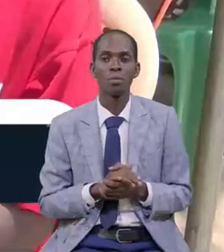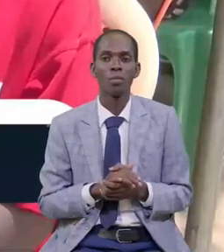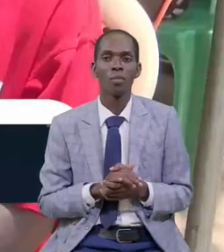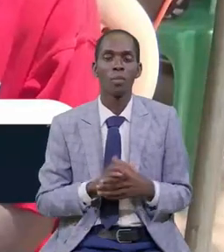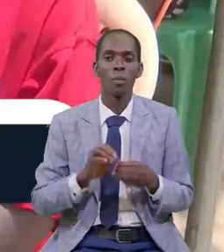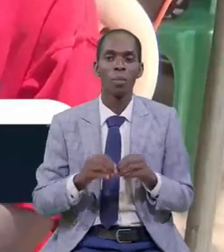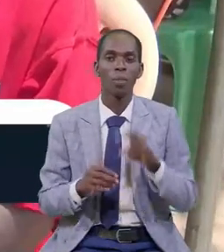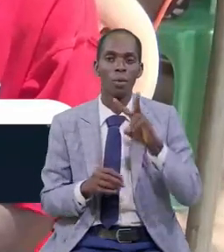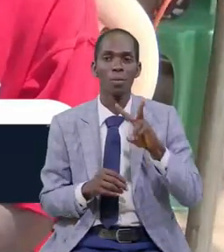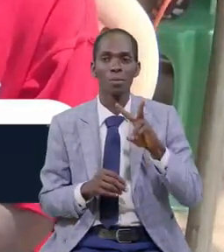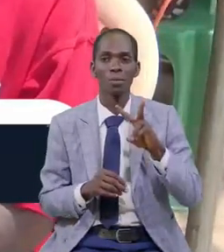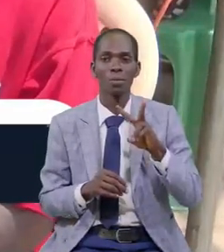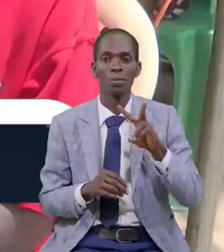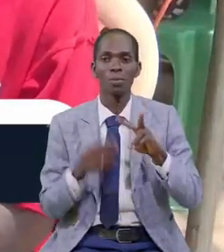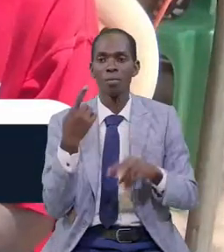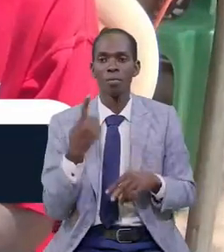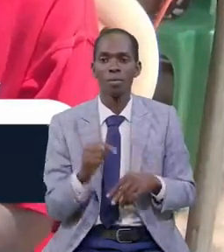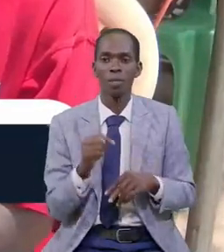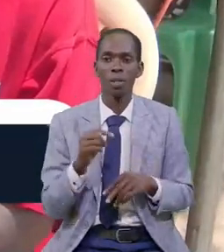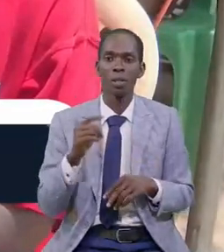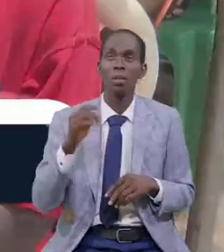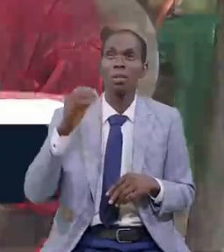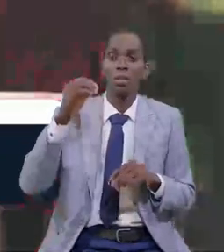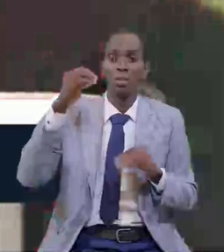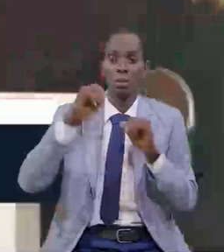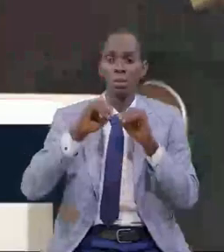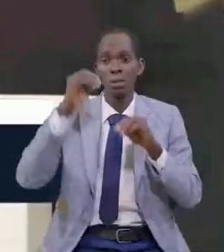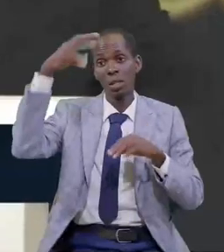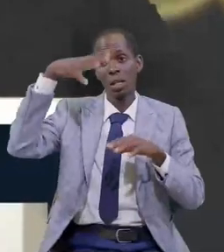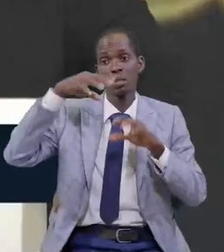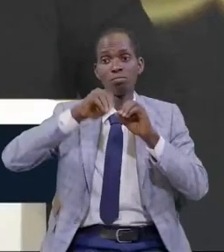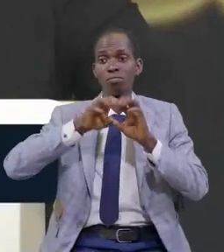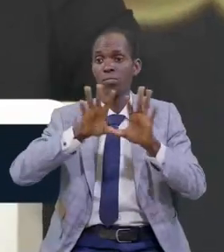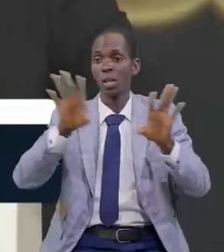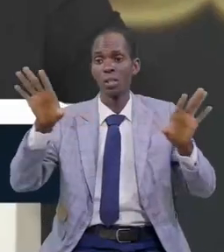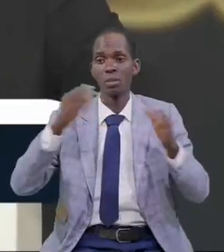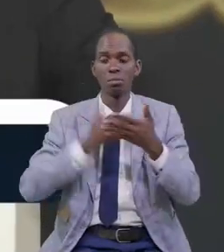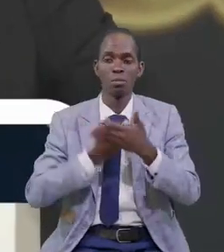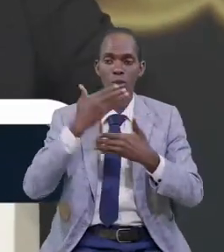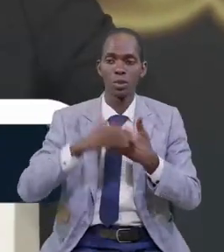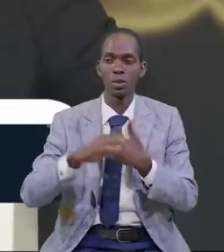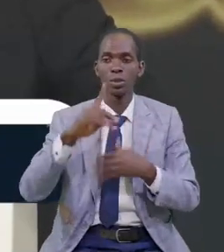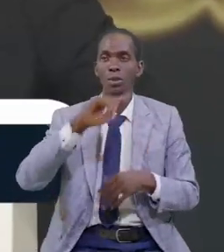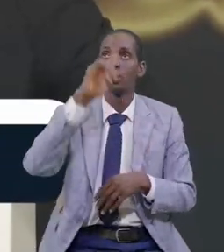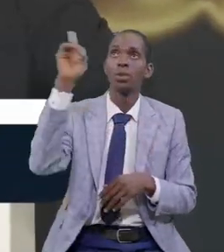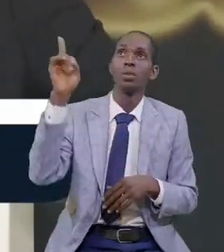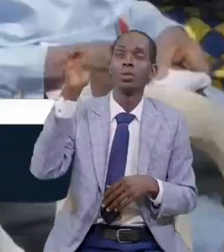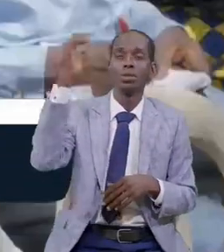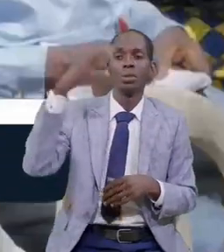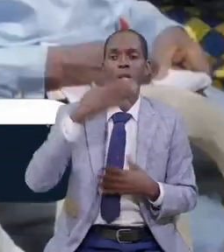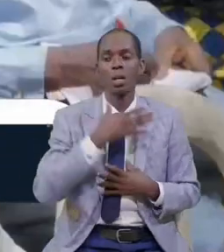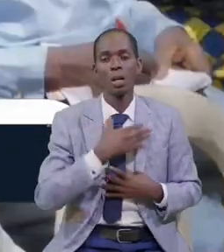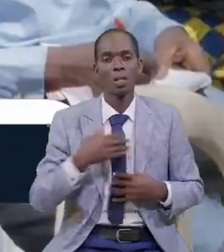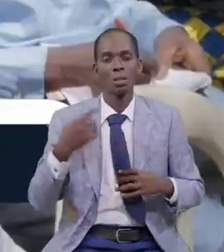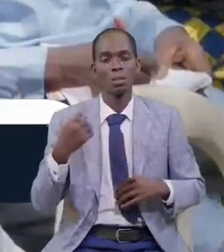brille au-delà du Soleil et des étoiles le soleil